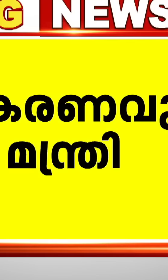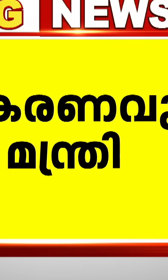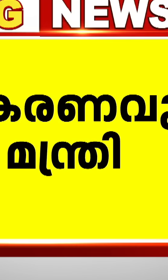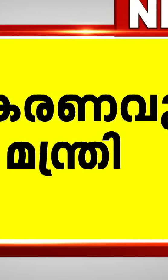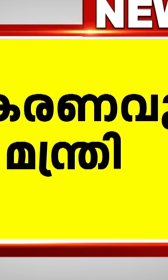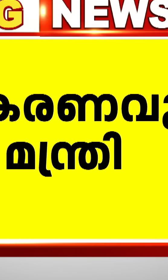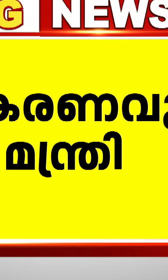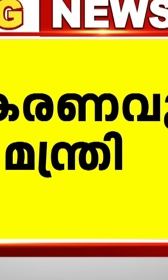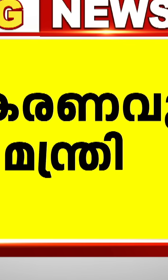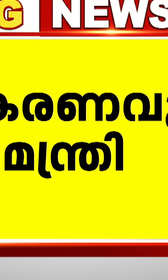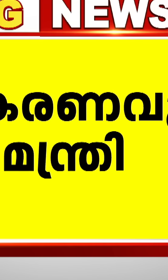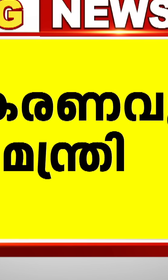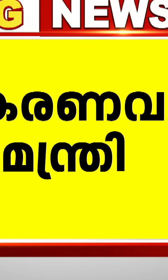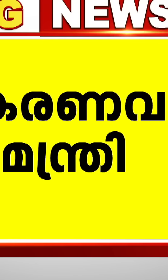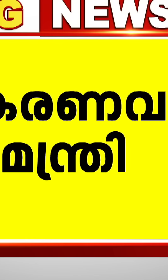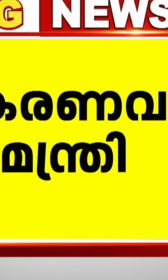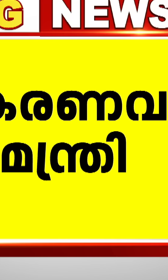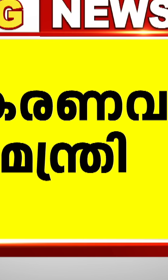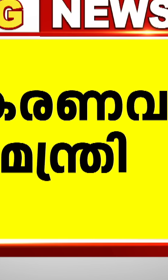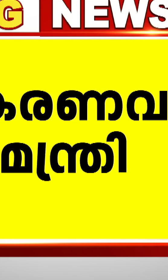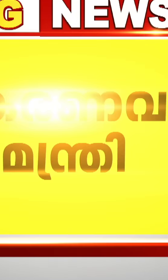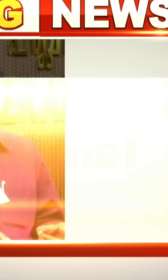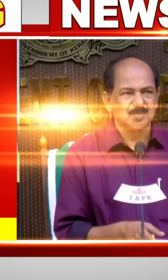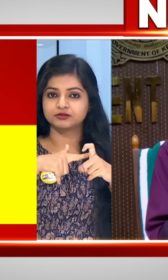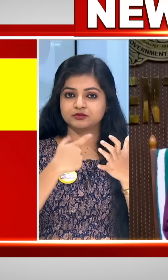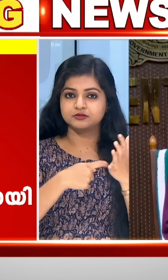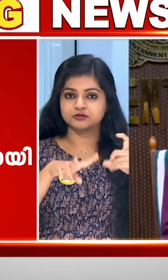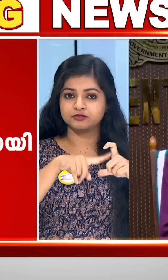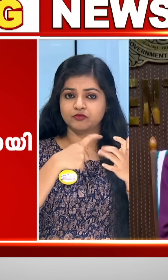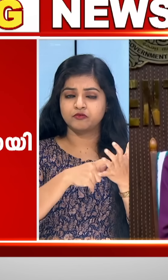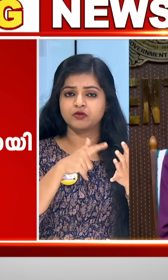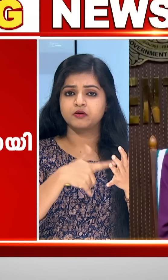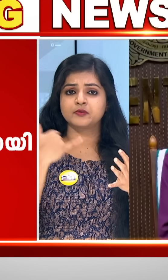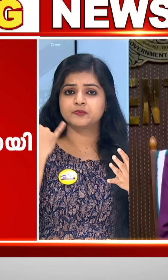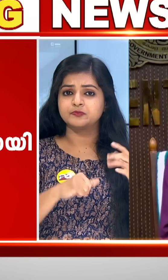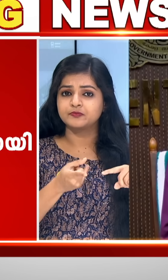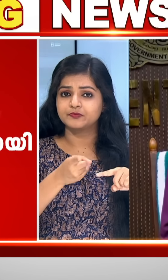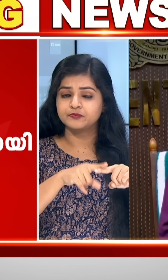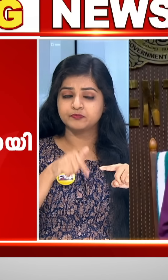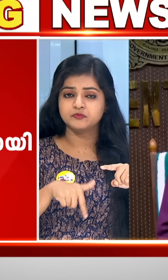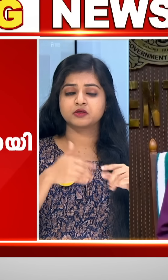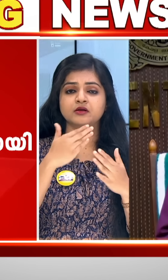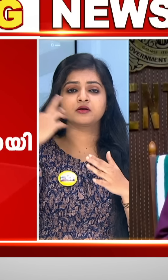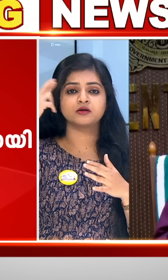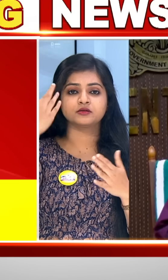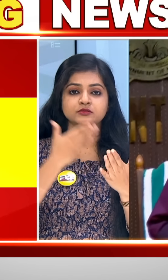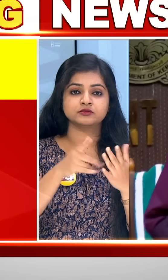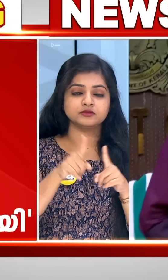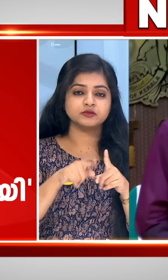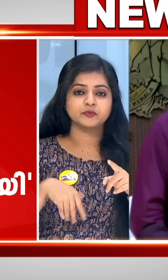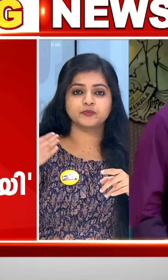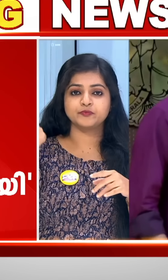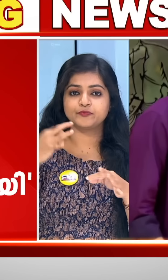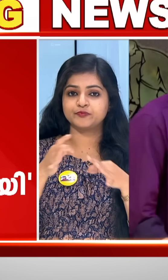മനസ്സിലാക്കിയത് സ്റ്റേറ്റ് ഐടി മിഷന്റെ സെർവറിൽ ഉണ്ടായ തകരാറാണ് ഇതിന് കാരണം എന്നുള്ളതാണ് മന്ത്രിയും അതുപോലെതന്നെ ഭക്ഷ്യവകുപ്പും വ്യക്തമാക്കുന്നത് പക്ഷേ